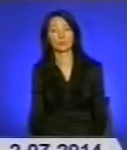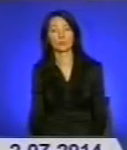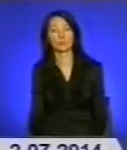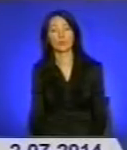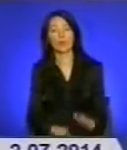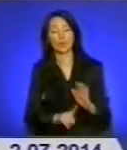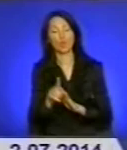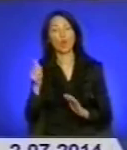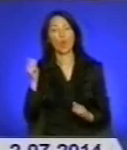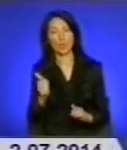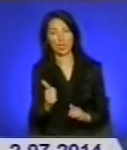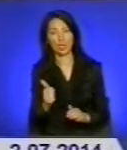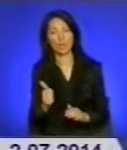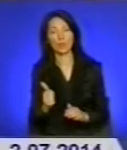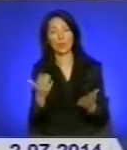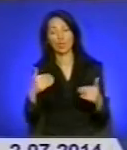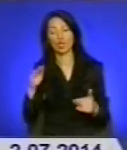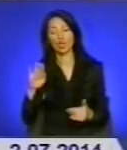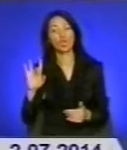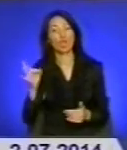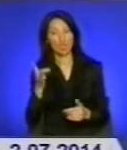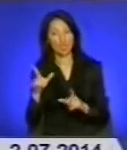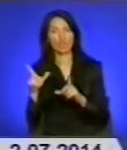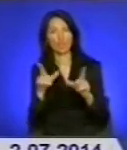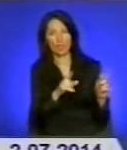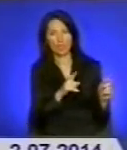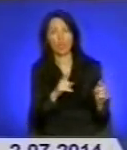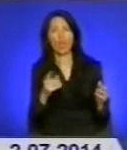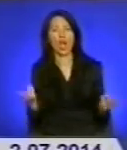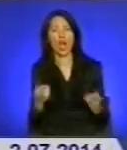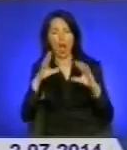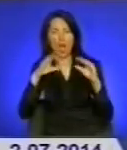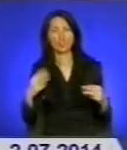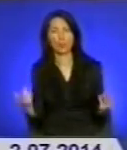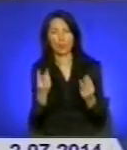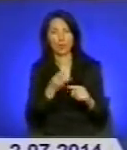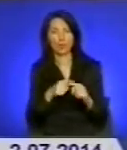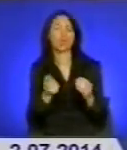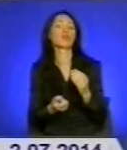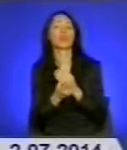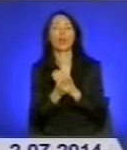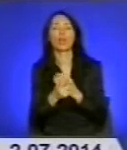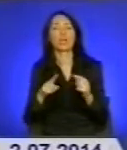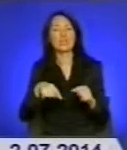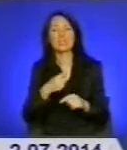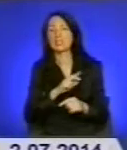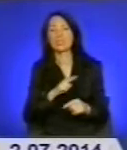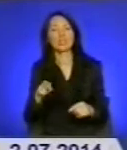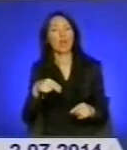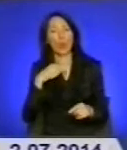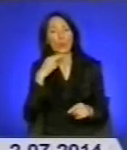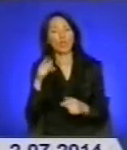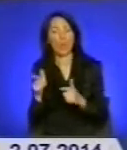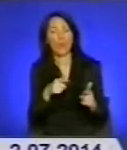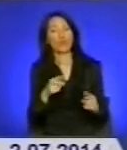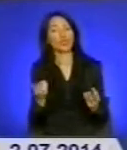спочатку тижні рятувальники уже чотири рази виїжджали гасити пожежі які виникали в екосистемах Тернопільщини через необережне поводження з